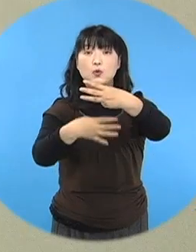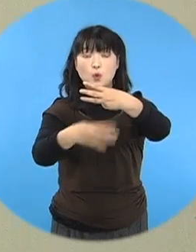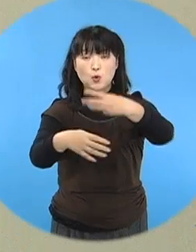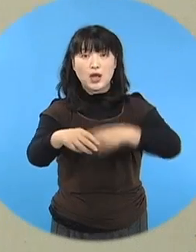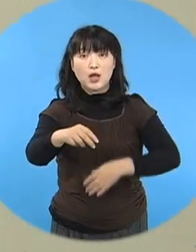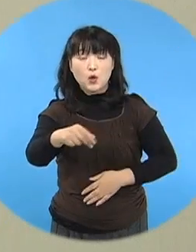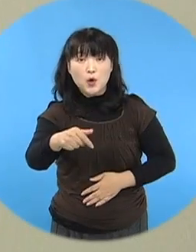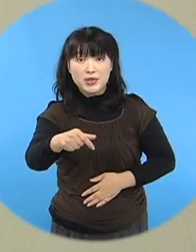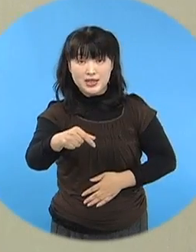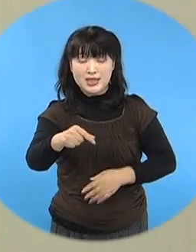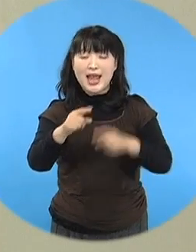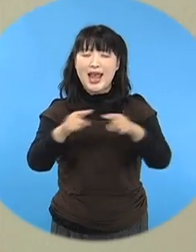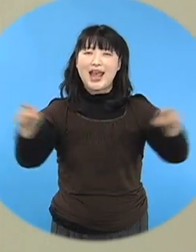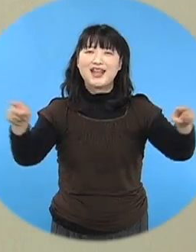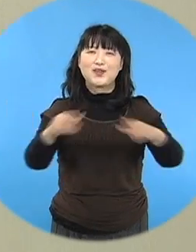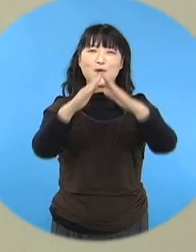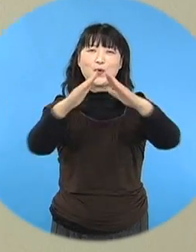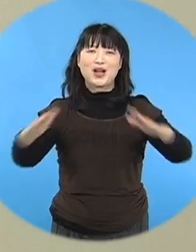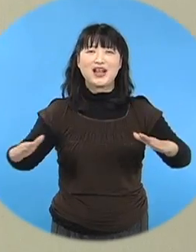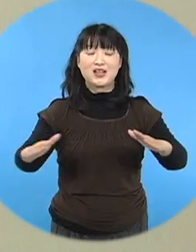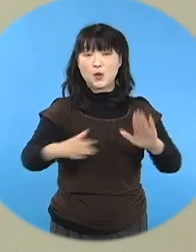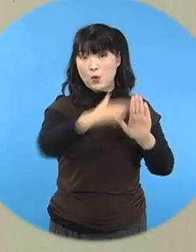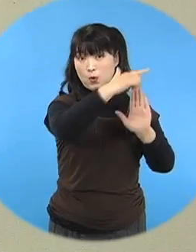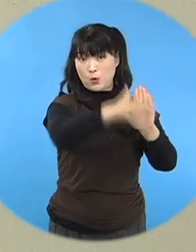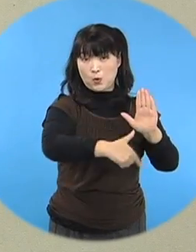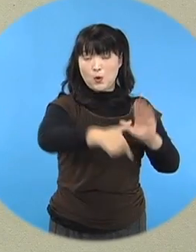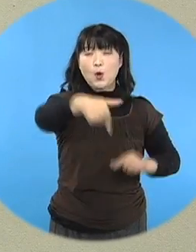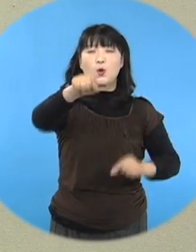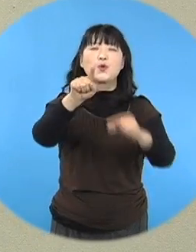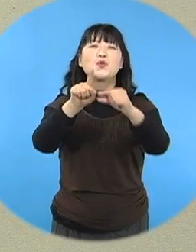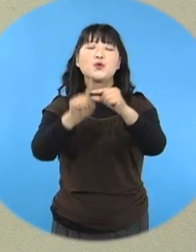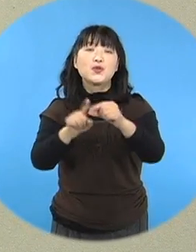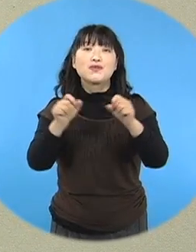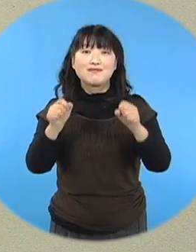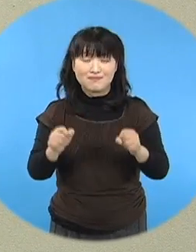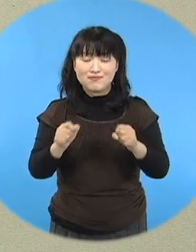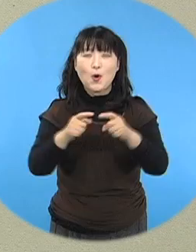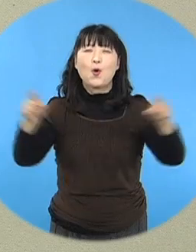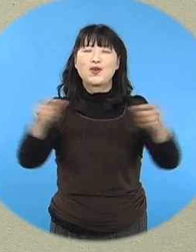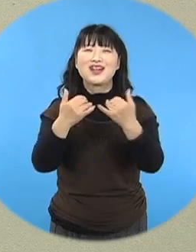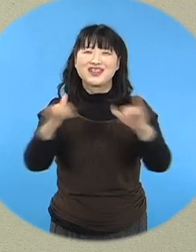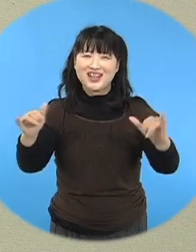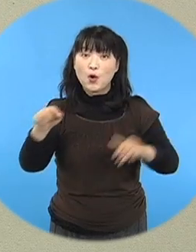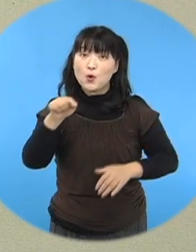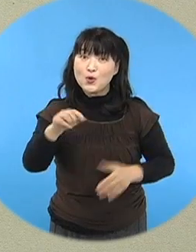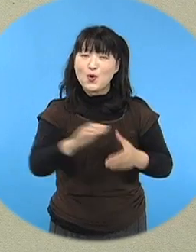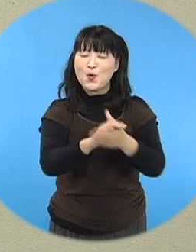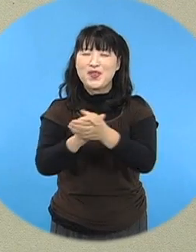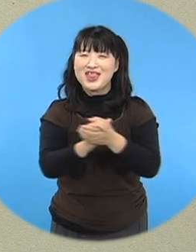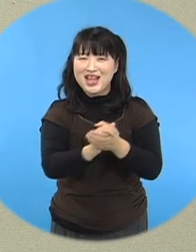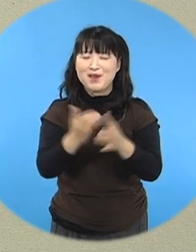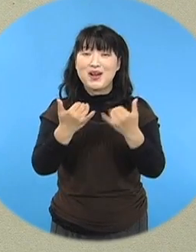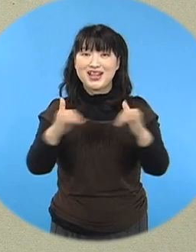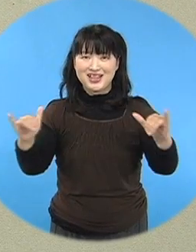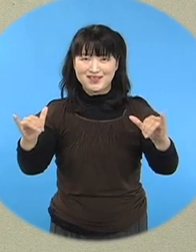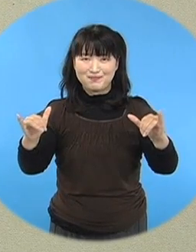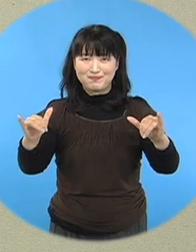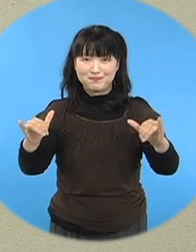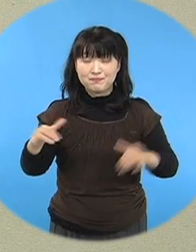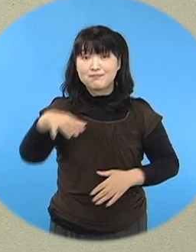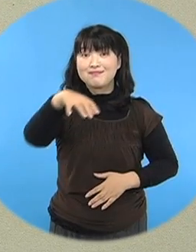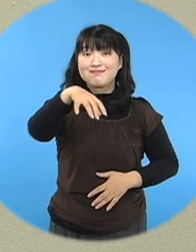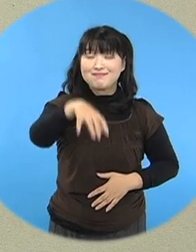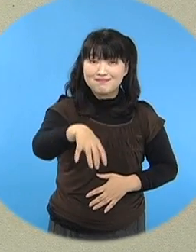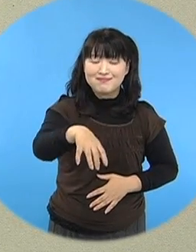曜日に演奏会、府中の音楽家とその仲間たち、ザルツブルクよりモーツァルトの風